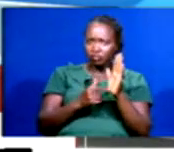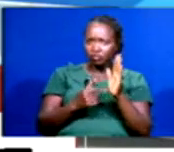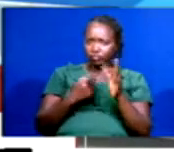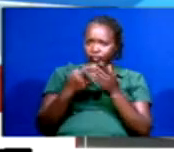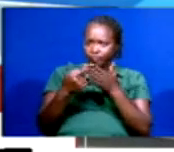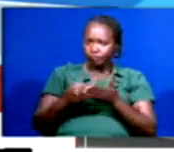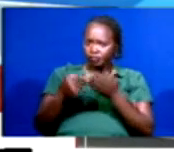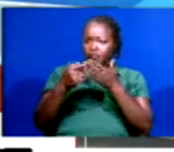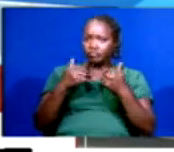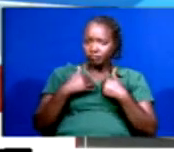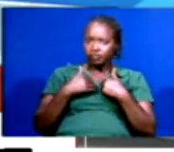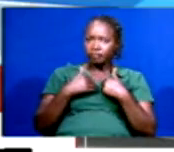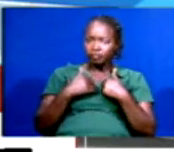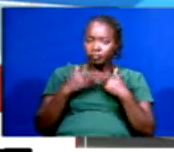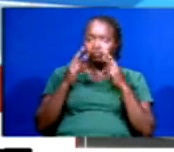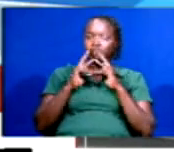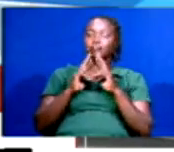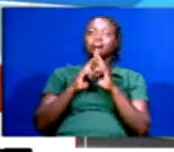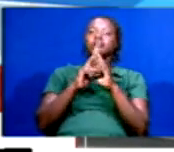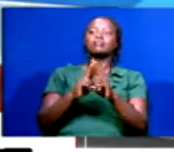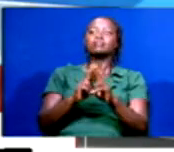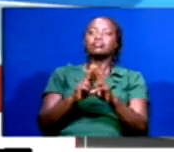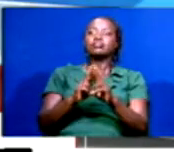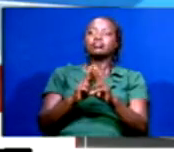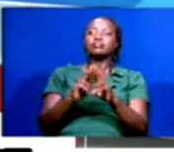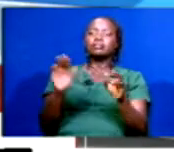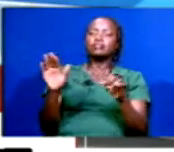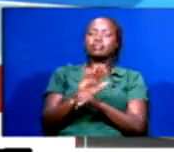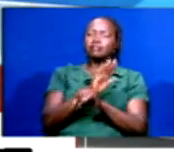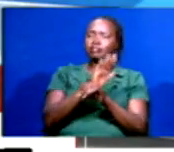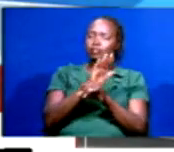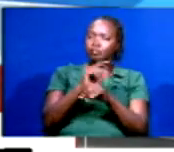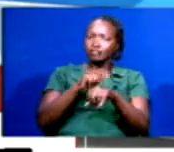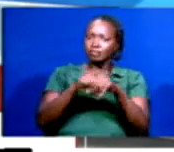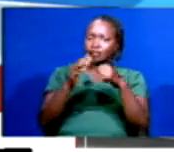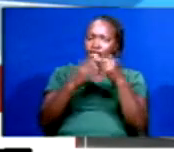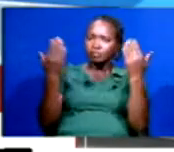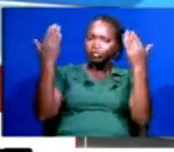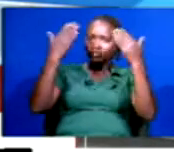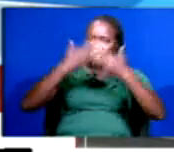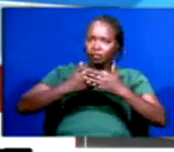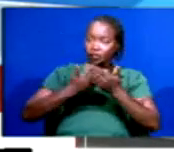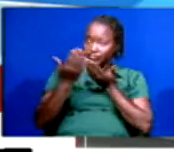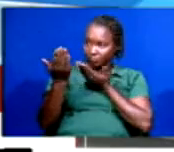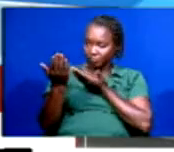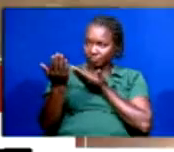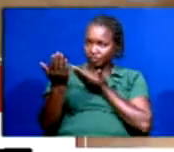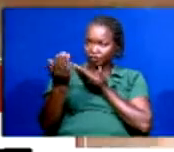Rose na kutuandalia makala haya ambayo yatakujia kwa ukamilifu mwendo wa saa 3 usiku. Hiki ni kionjo